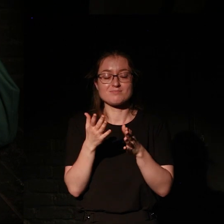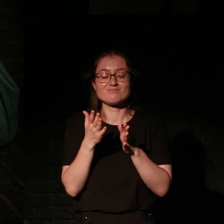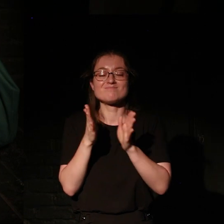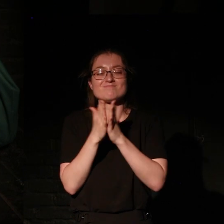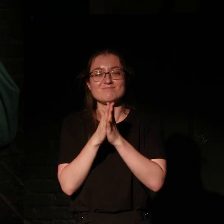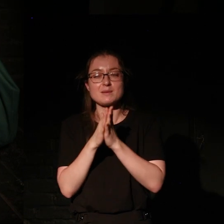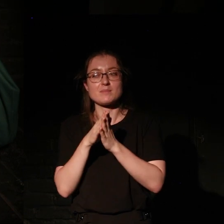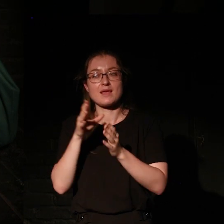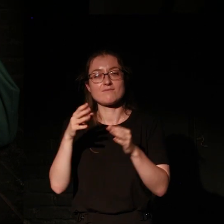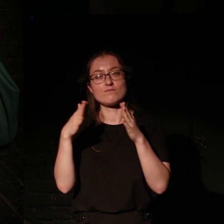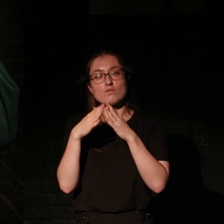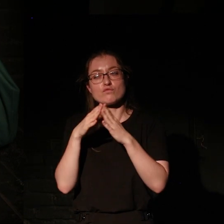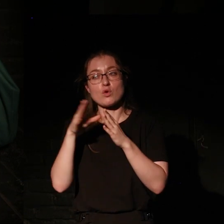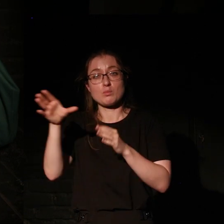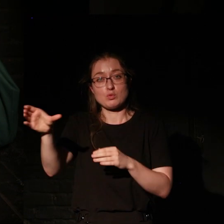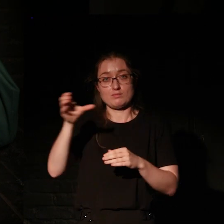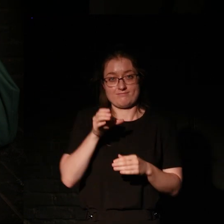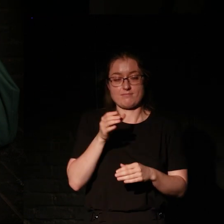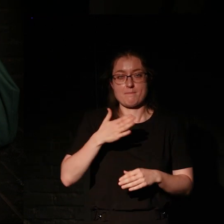się to coraz bardziej i bardziej powszechne.